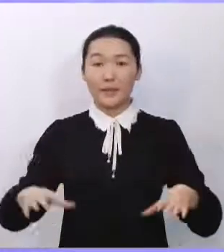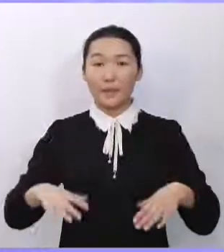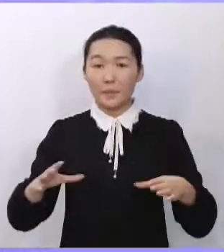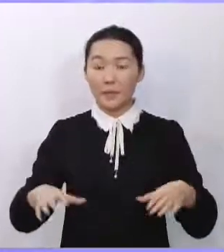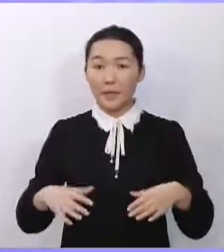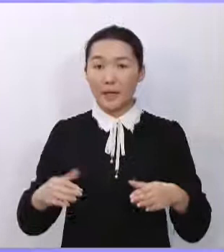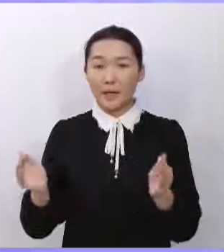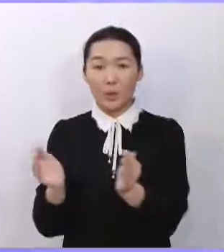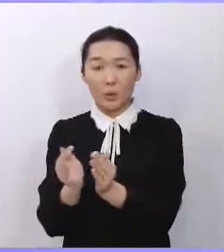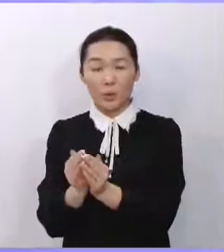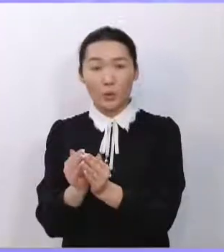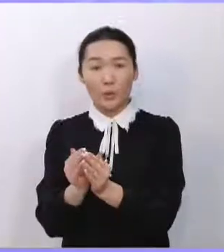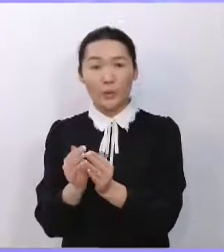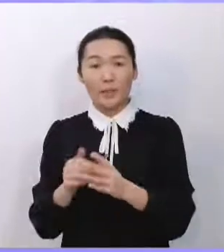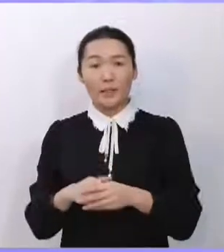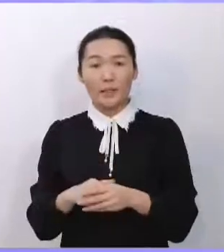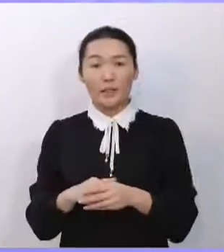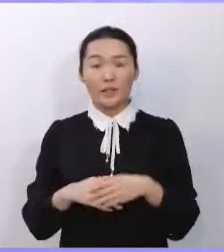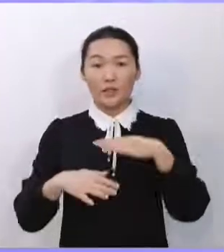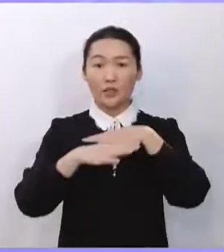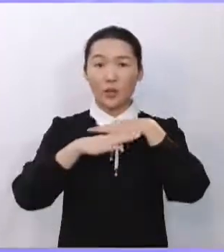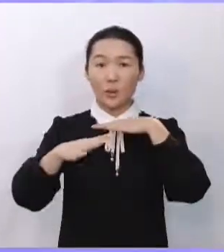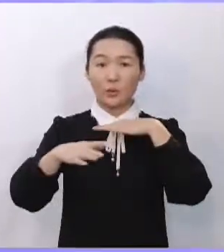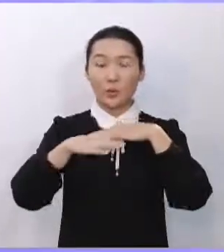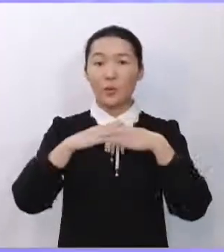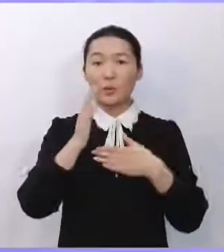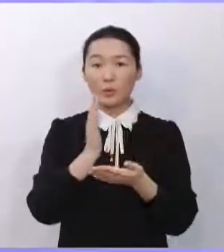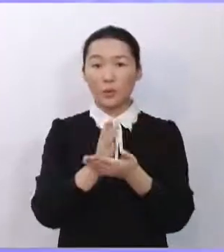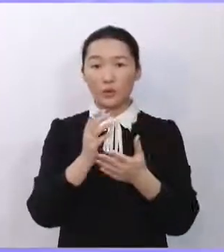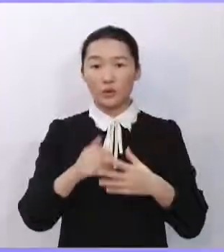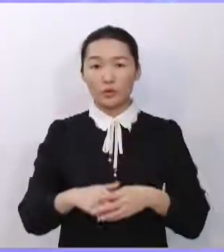Бээ колуну менен жайлоодо оттоп жүрөт.